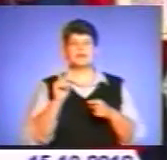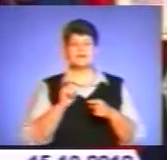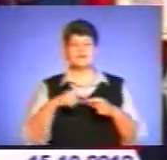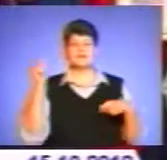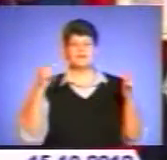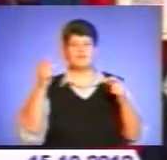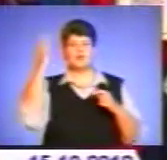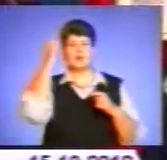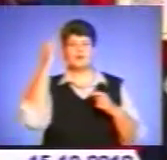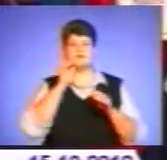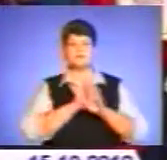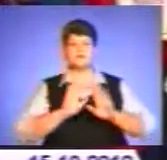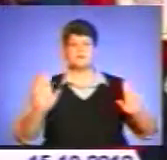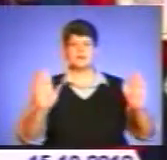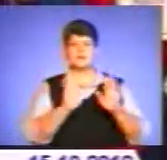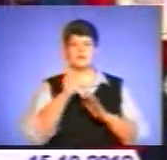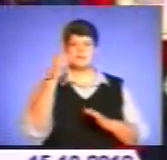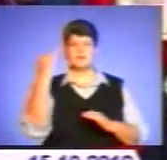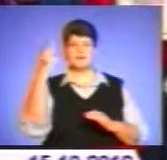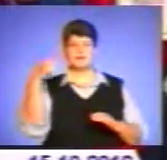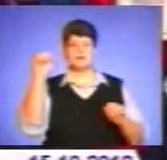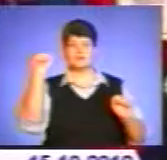пісні «Байда», власне, ми